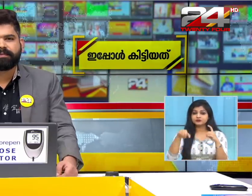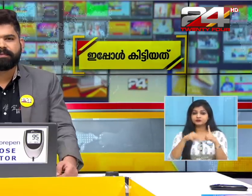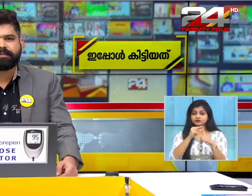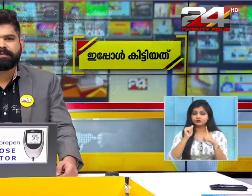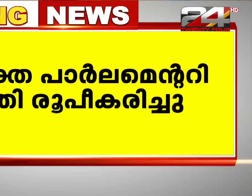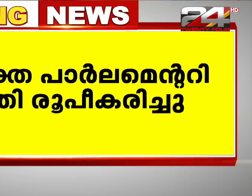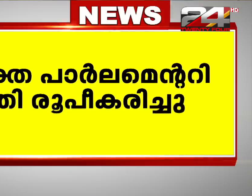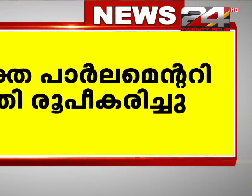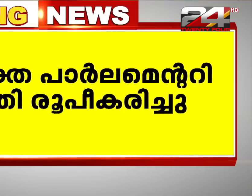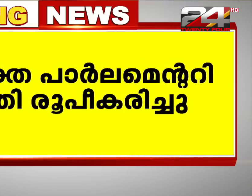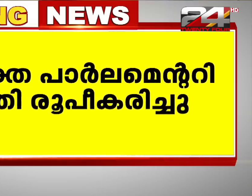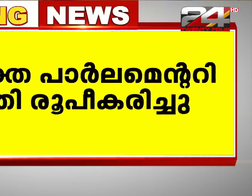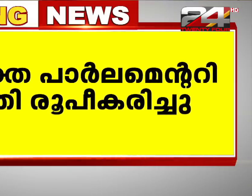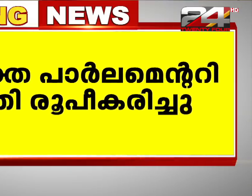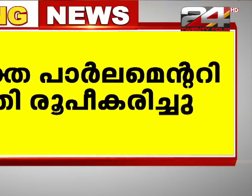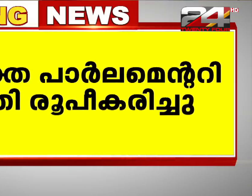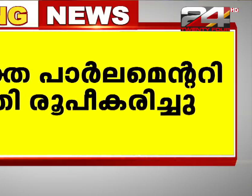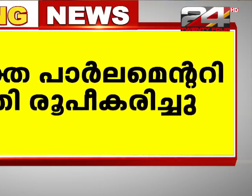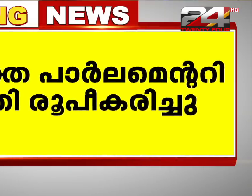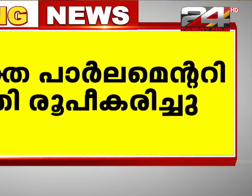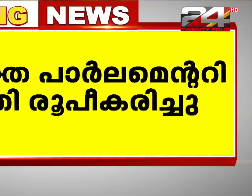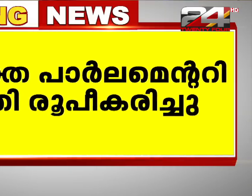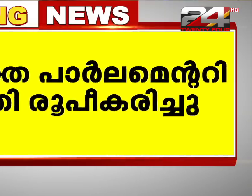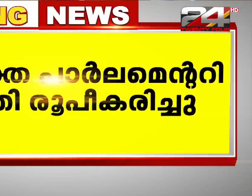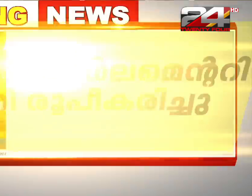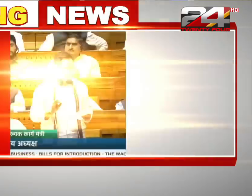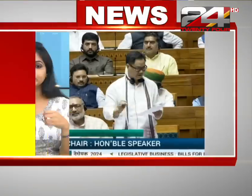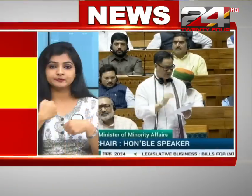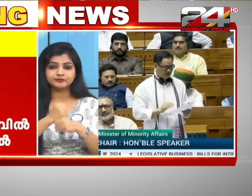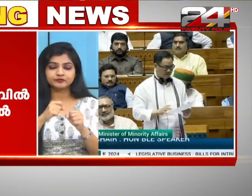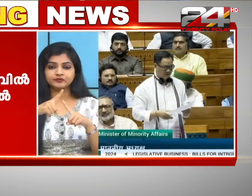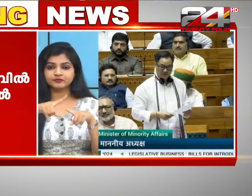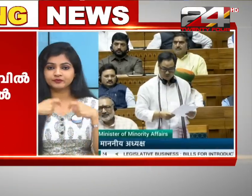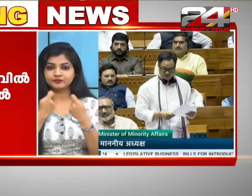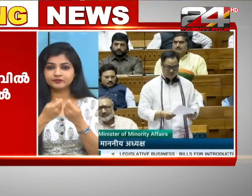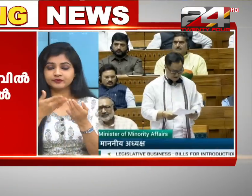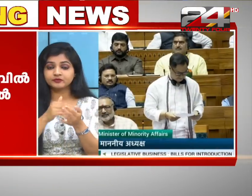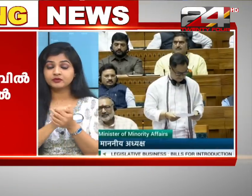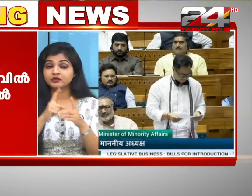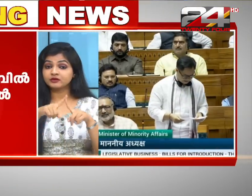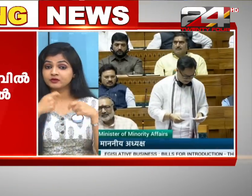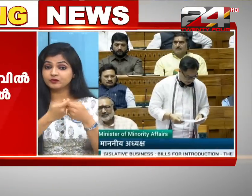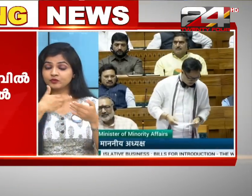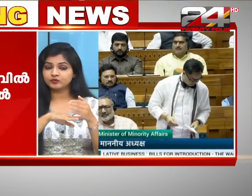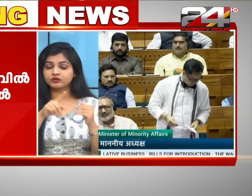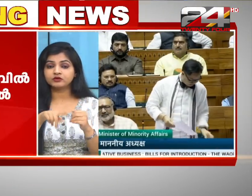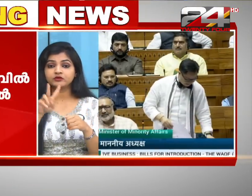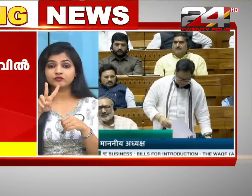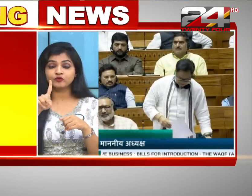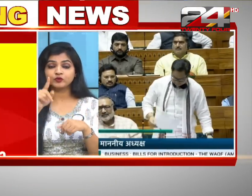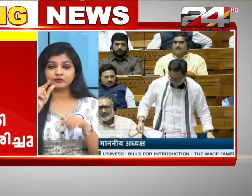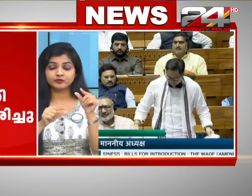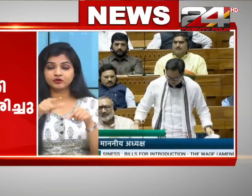പാലിന്റെ നേതൃത്വത്തിലാണ് ഈ സമിതി, അദ്ദേഹത്തിന്റെ അധ്യക്ഷതയിലാണ് സമിതി ഉണ്ടാക്കിയിരിക്കുന്നത്. സമിതിയിൽ 21 പേരാണ് ലോക്സഭയിൽ